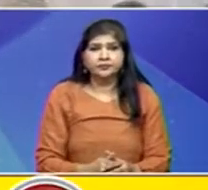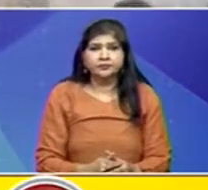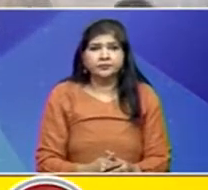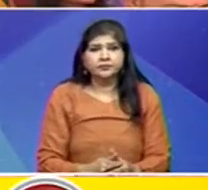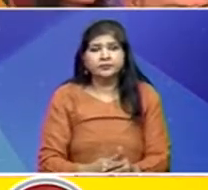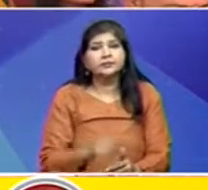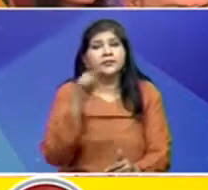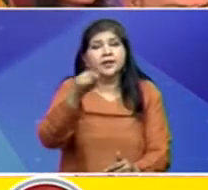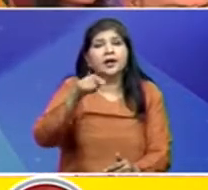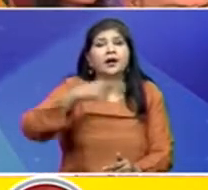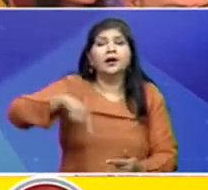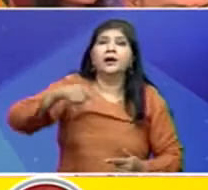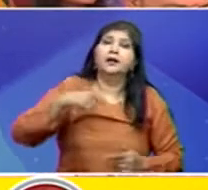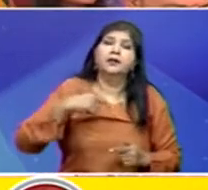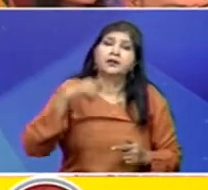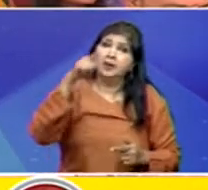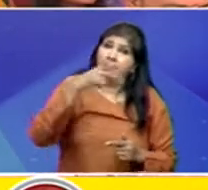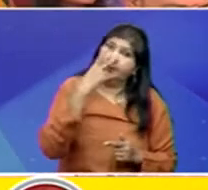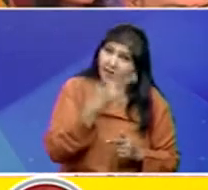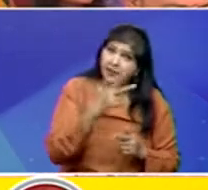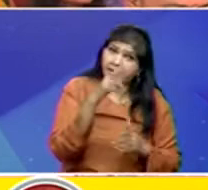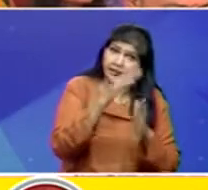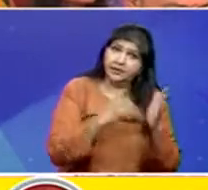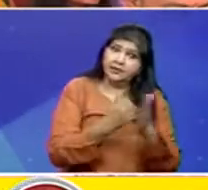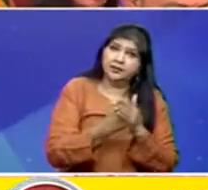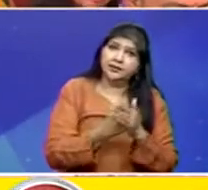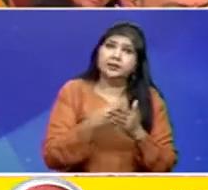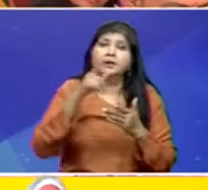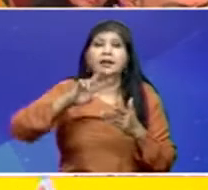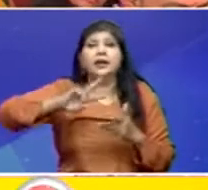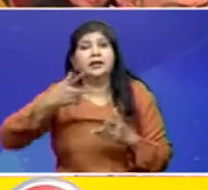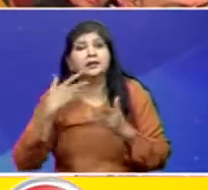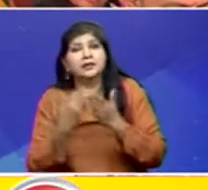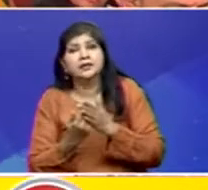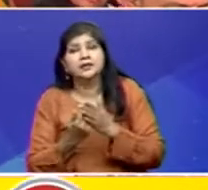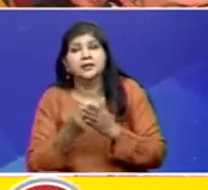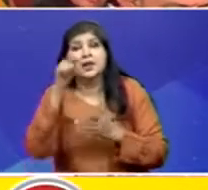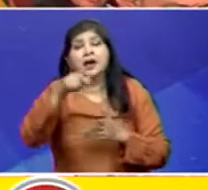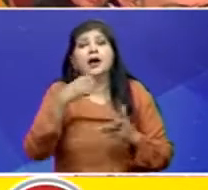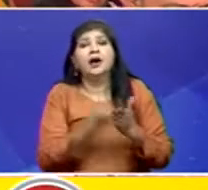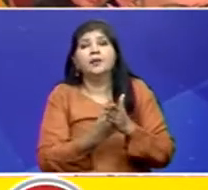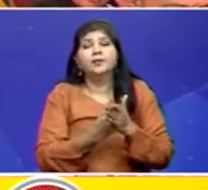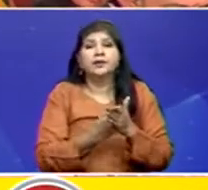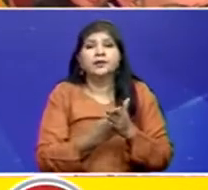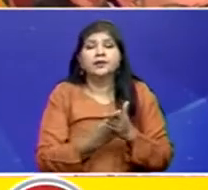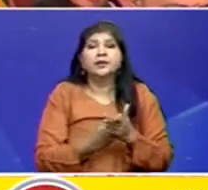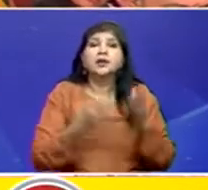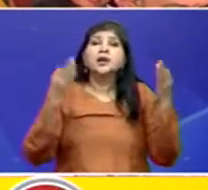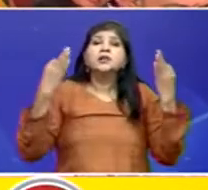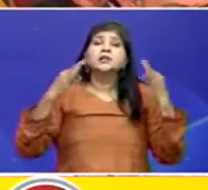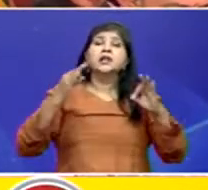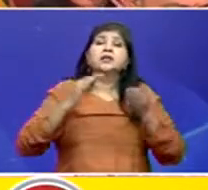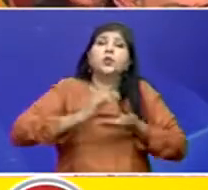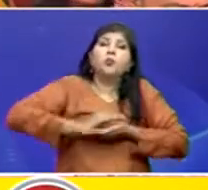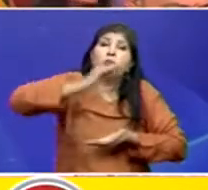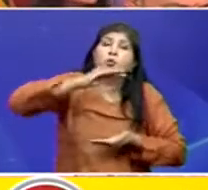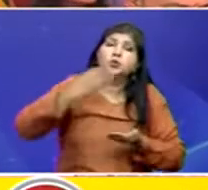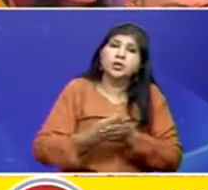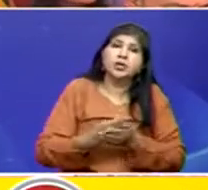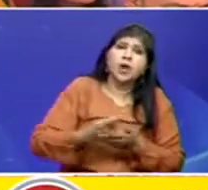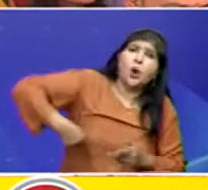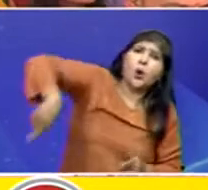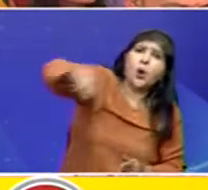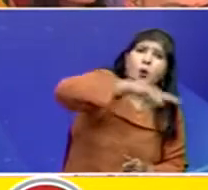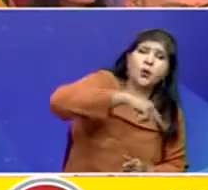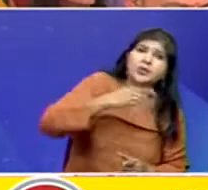आप जब ऐसा करते हैं तो एक तरह से आप एक सांस्कृतिक पूजी को पूरे